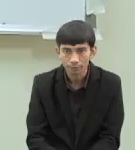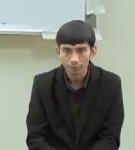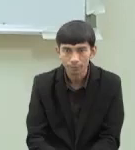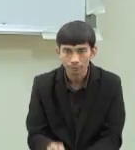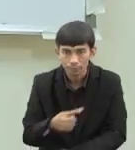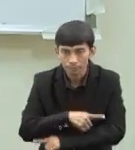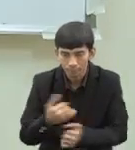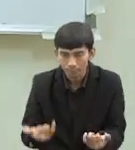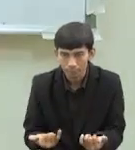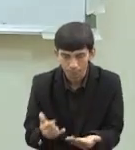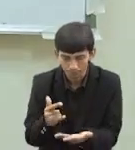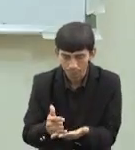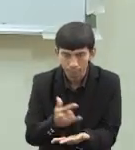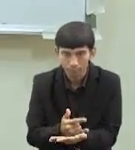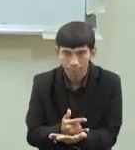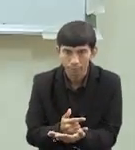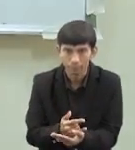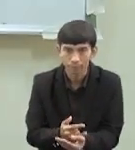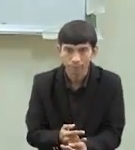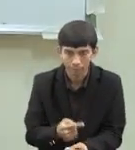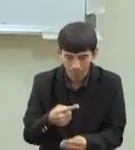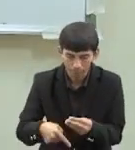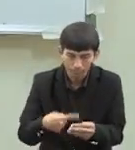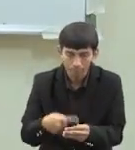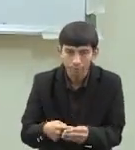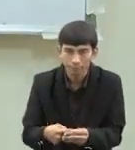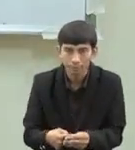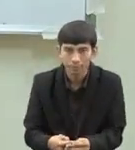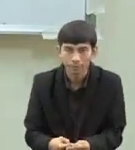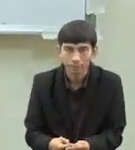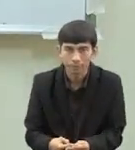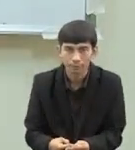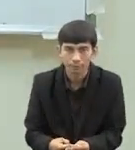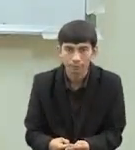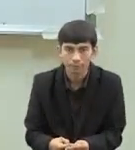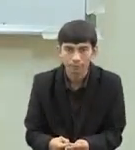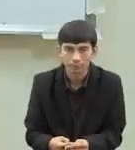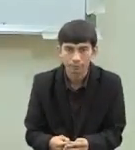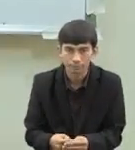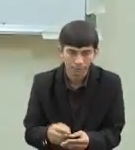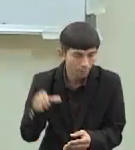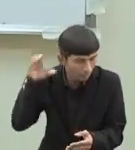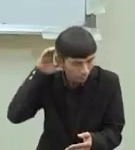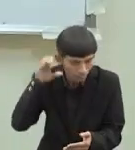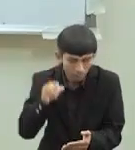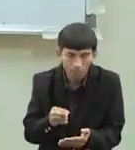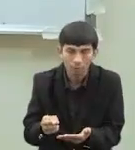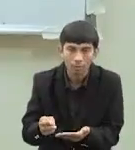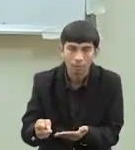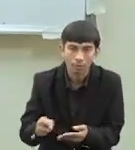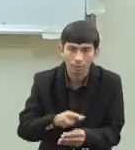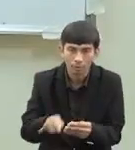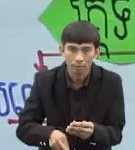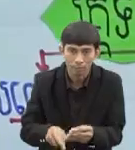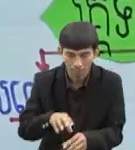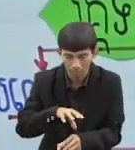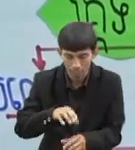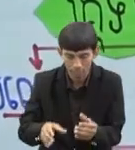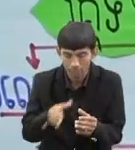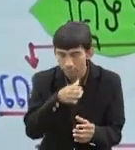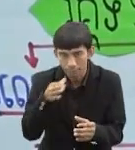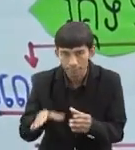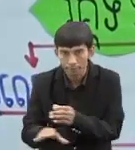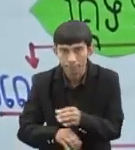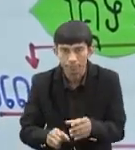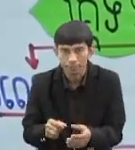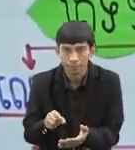Chà. Chẳng thằng ngày ní. Mê điên dương ông pí. Ông pí ấy con. Ông pí ca sạp phó cạ sẽ cam nơi